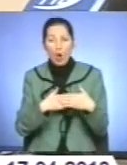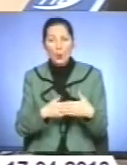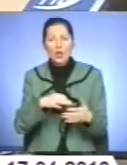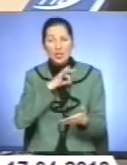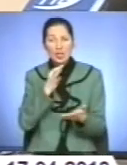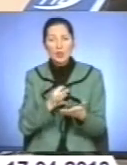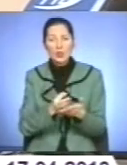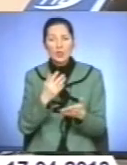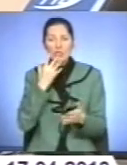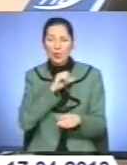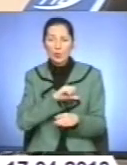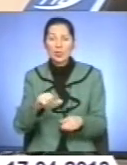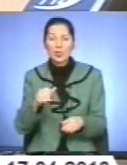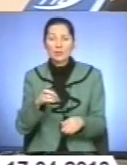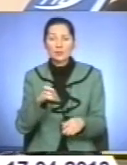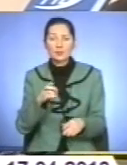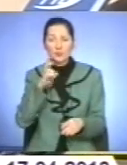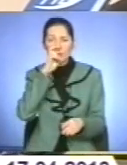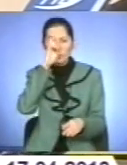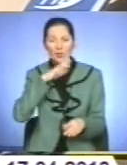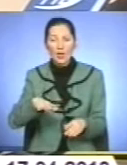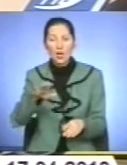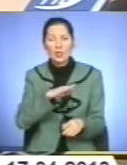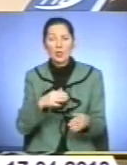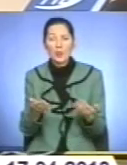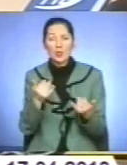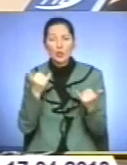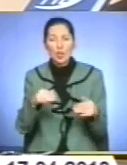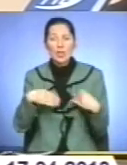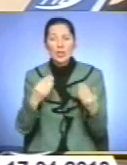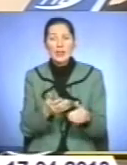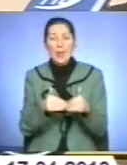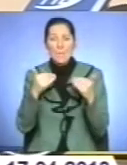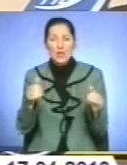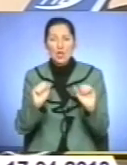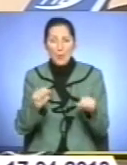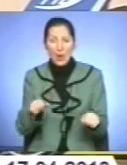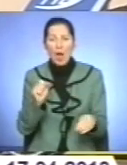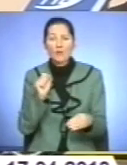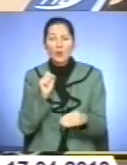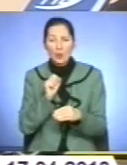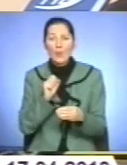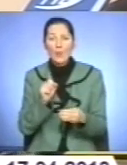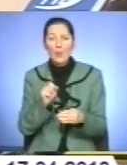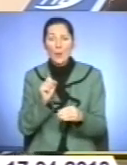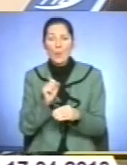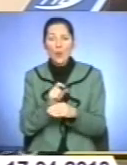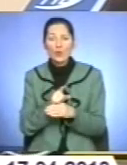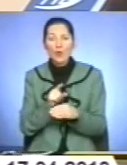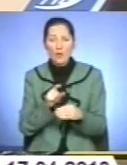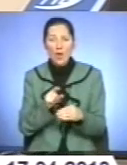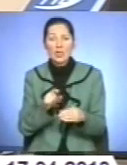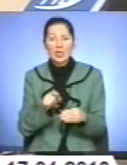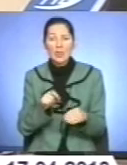Якби сьогодні дали більше реальних прав, повноважень місцевого самоврядування селам, селищам, населеним пунктам, то це